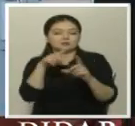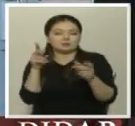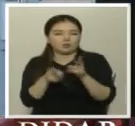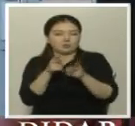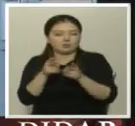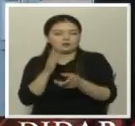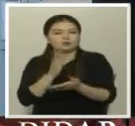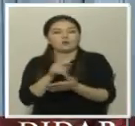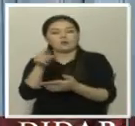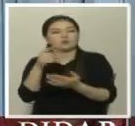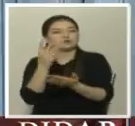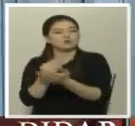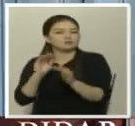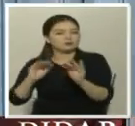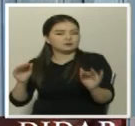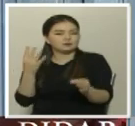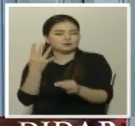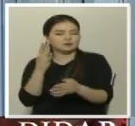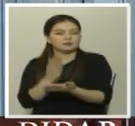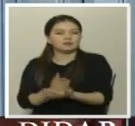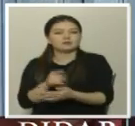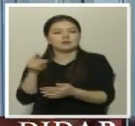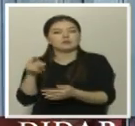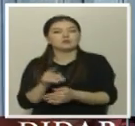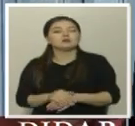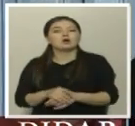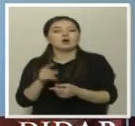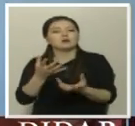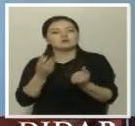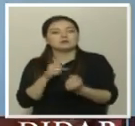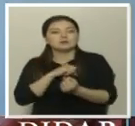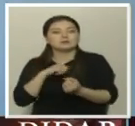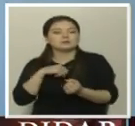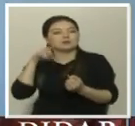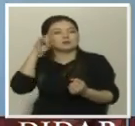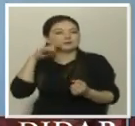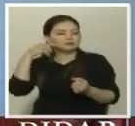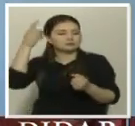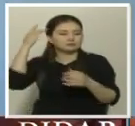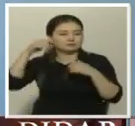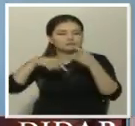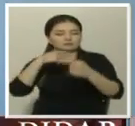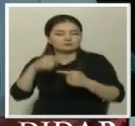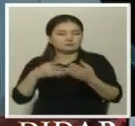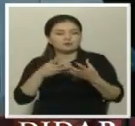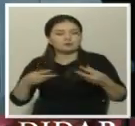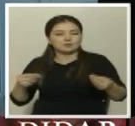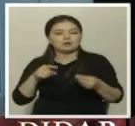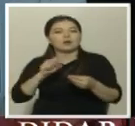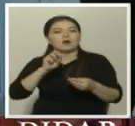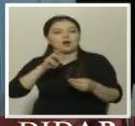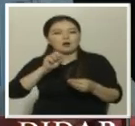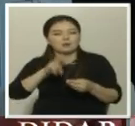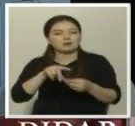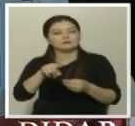четырех детей для мужчины с детства это двойной праздник но как принято считать по традиции Ему не дали имя амалбек родители